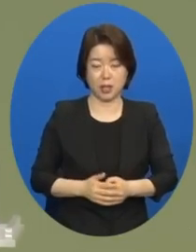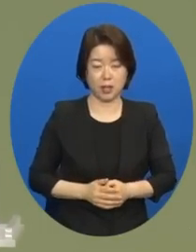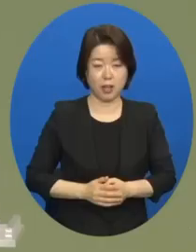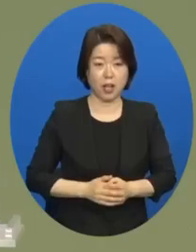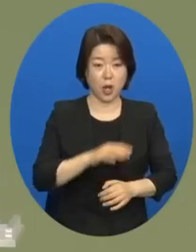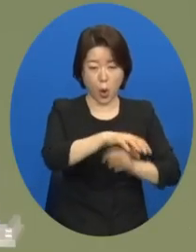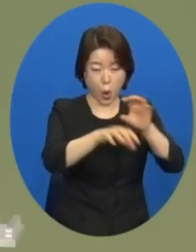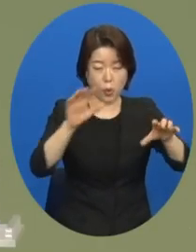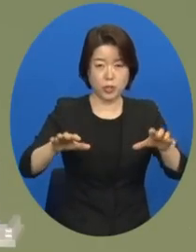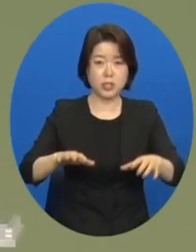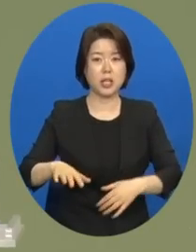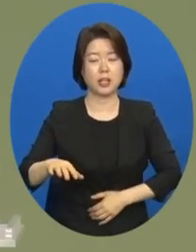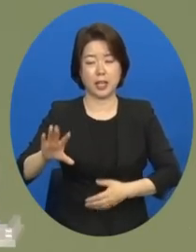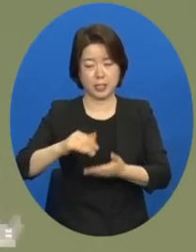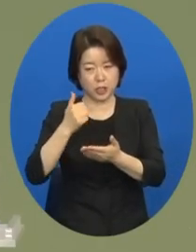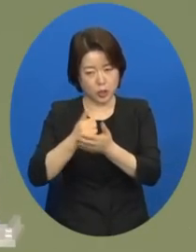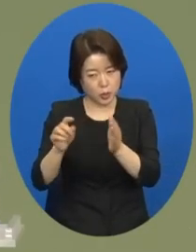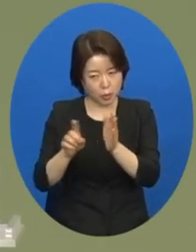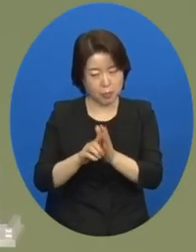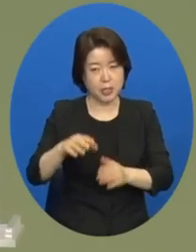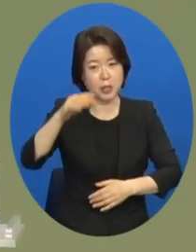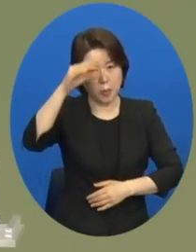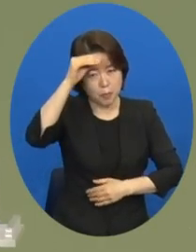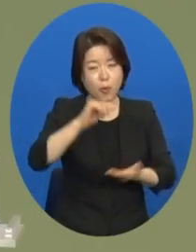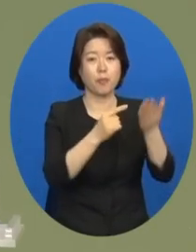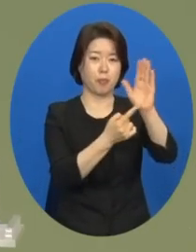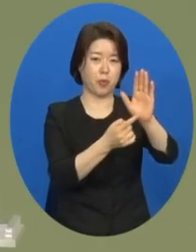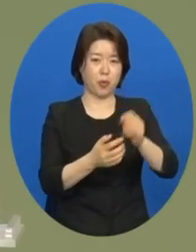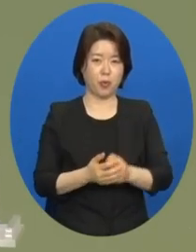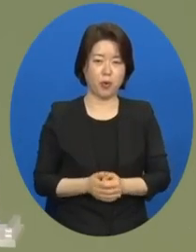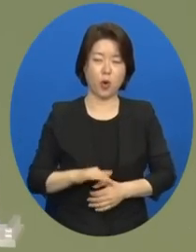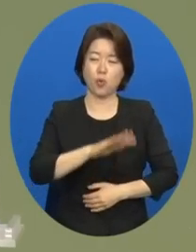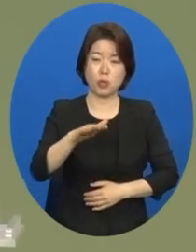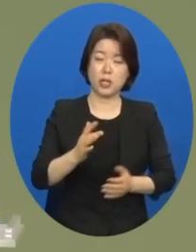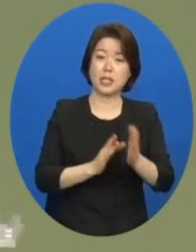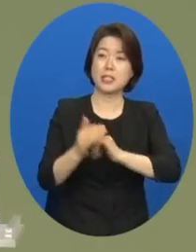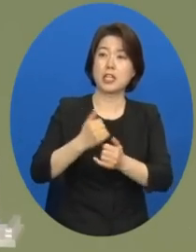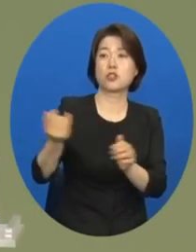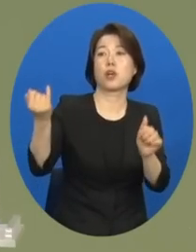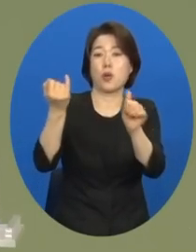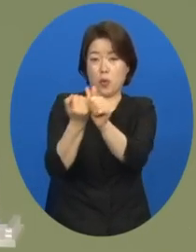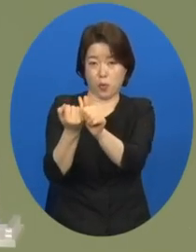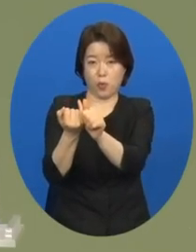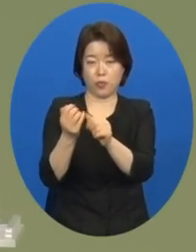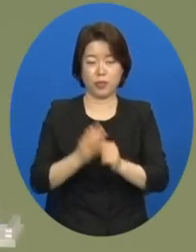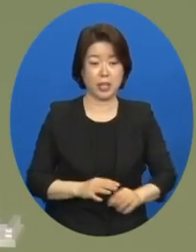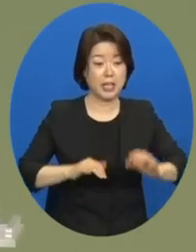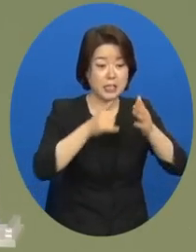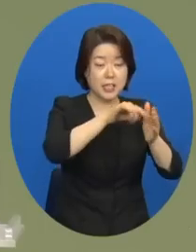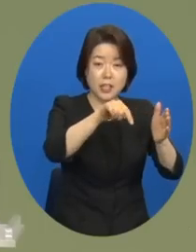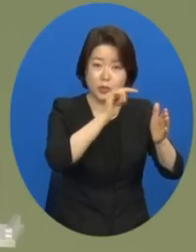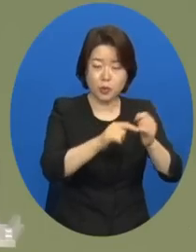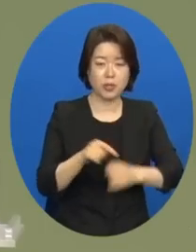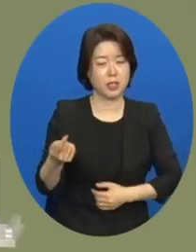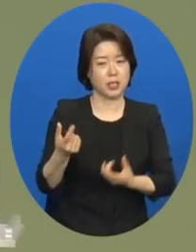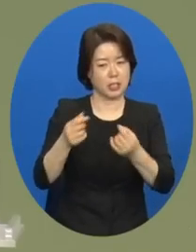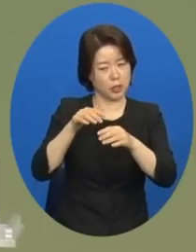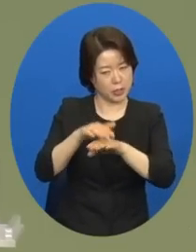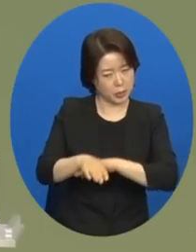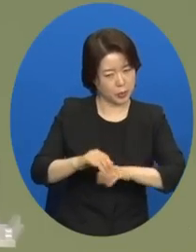보일 줄 믿습니다 우리가 예수님과 우리가 결혼했잖아요 그죠 그러니까 세상에서도 이런 식으로